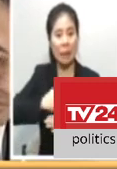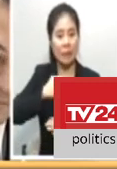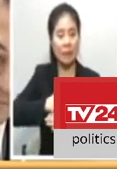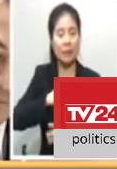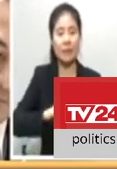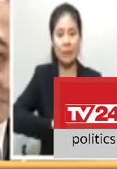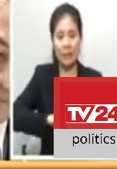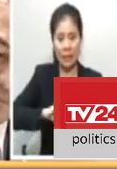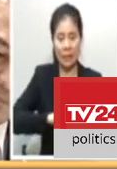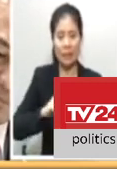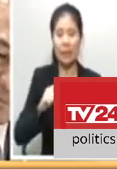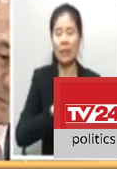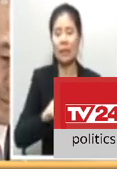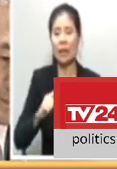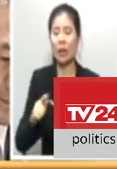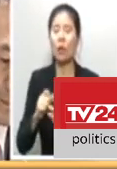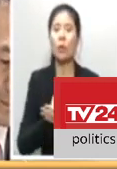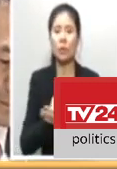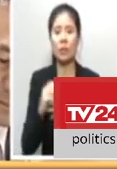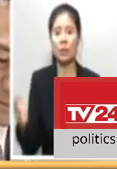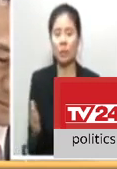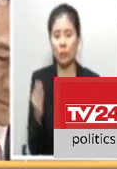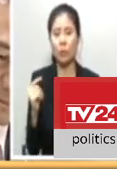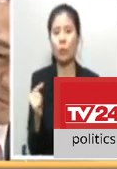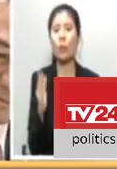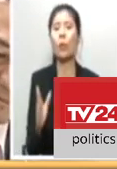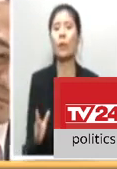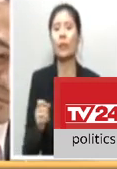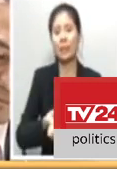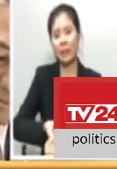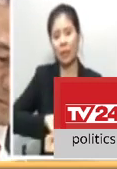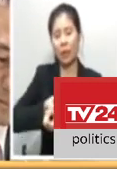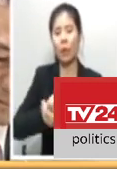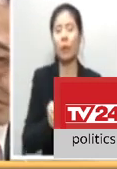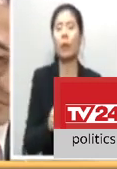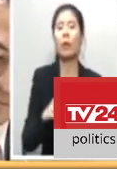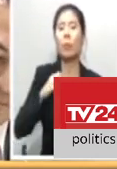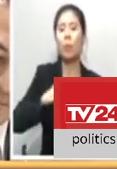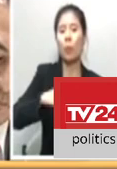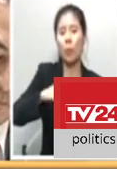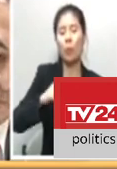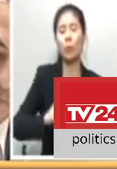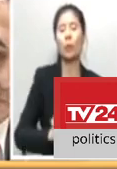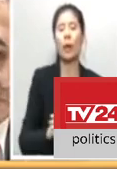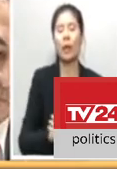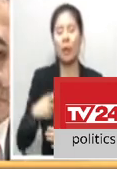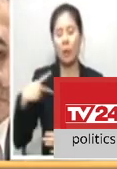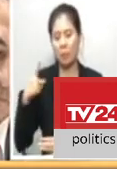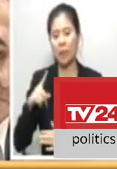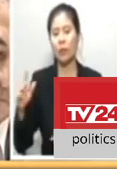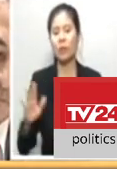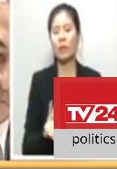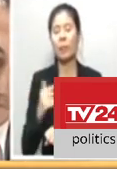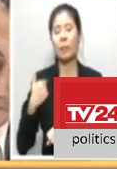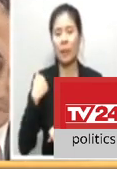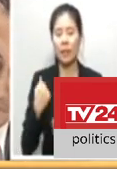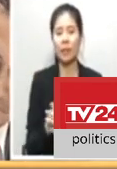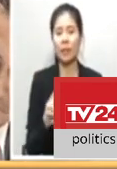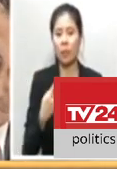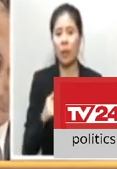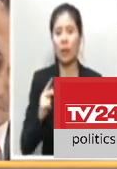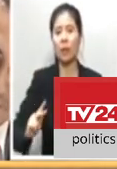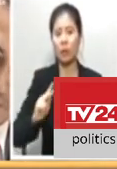ยในการเพาะปลูกให้กับประชาชนเนี่ยนะครับจะได้ประโยชน์มากยิ่งขึ้น หรือไม่ก็ทางด้านกระทรวงสาธารณสุขเนี่ยปั